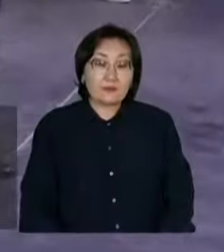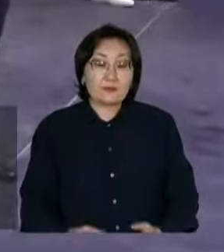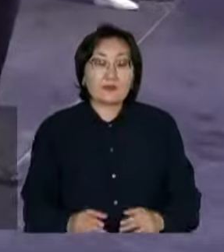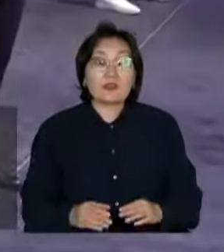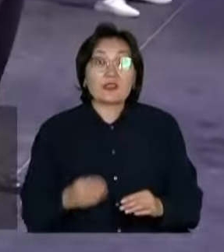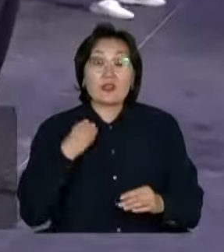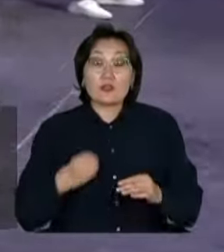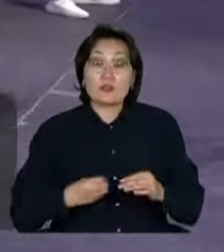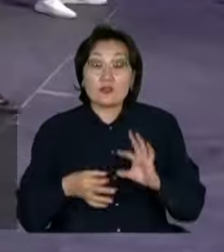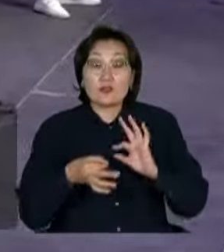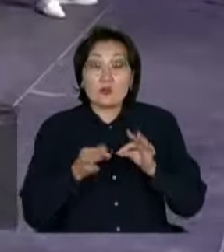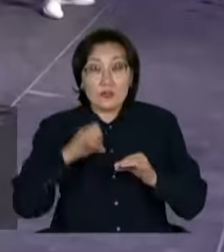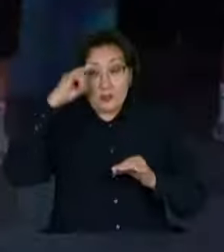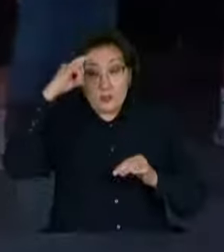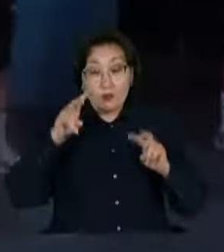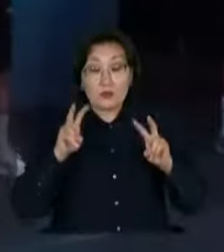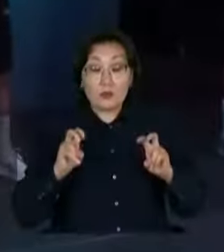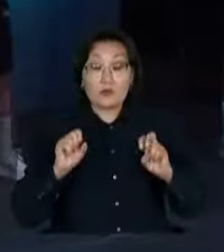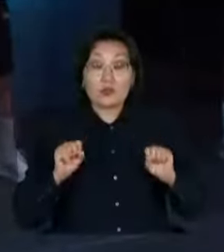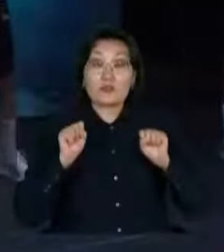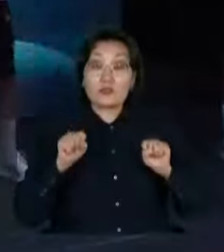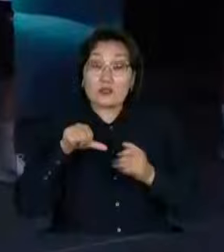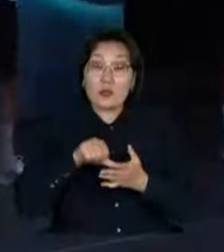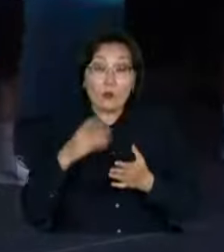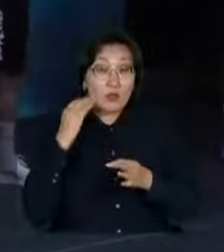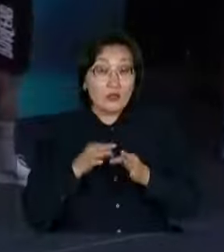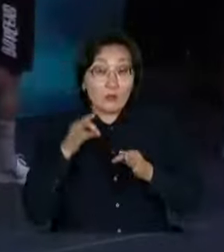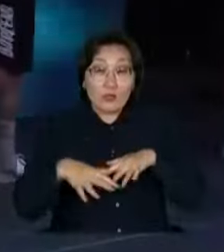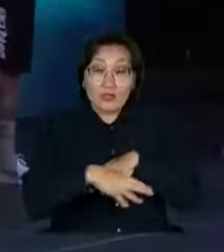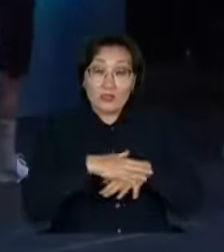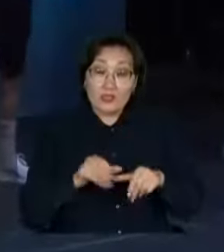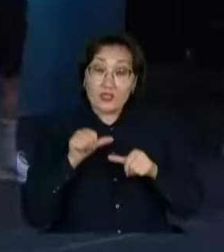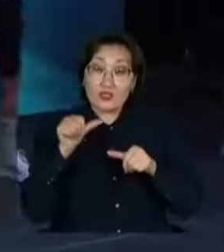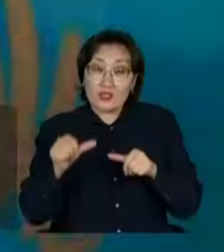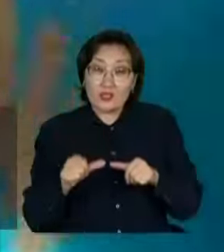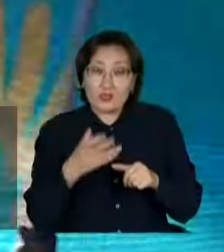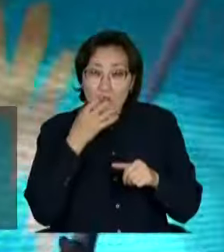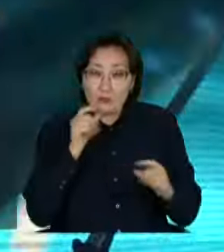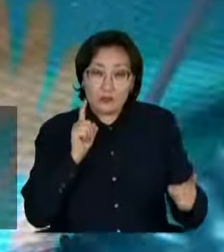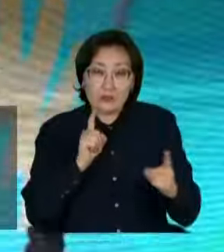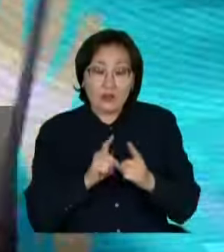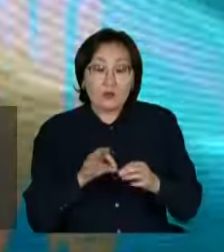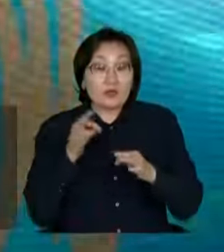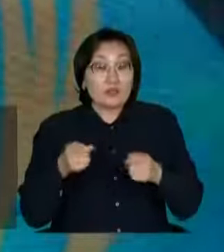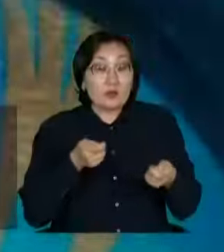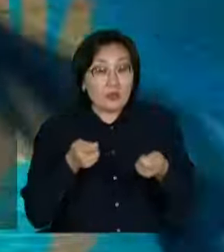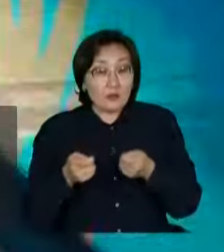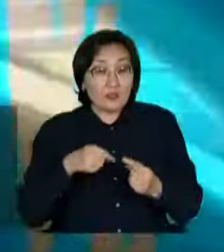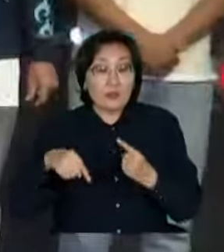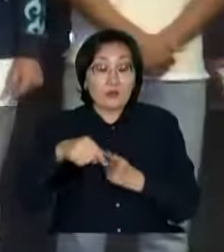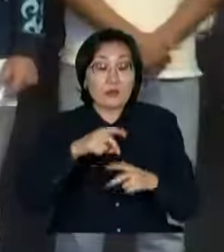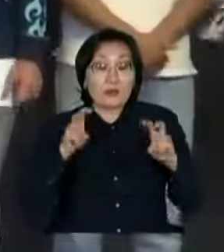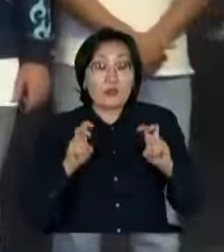Париж олимпиадасында ел намысын қорғаған спортшыларды Алматы облысының жұрты ерекше ықласпен қарсы алды. Өңір басшысы аймақ кәсіпкерлер